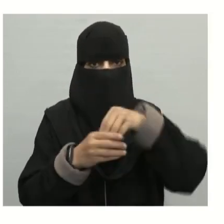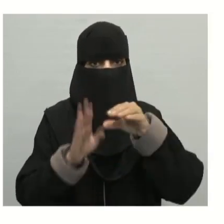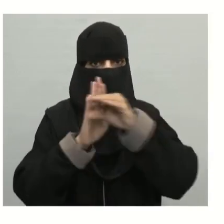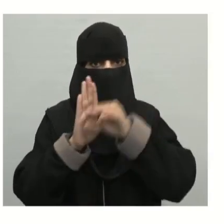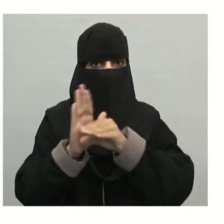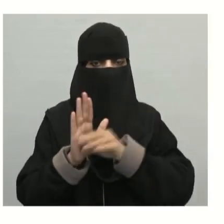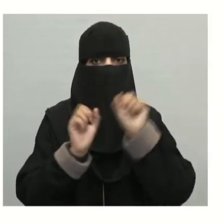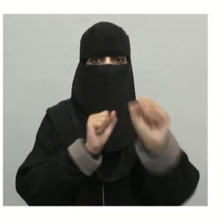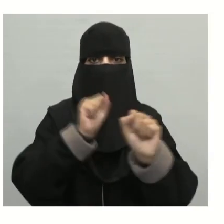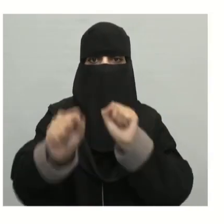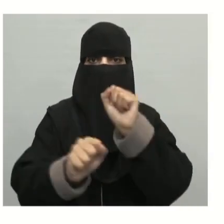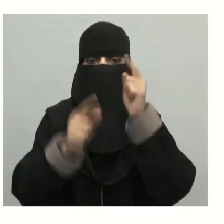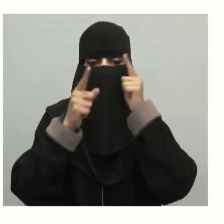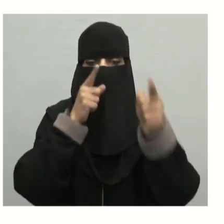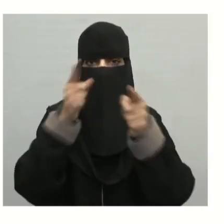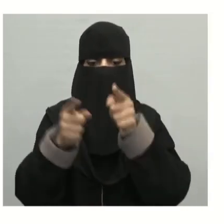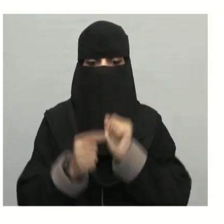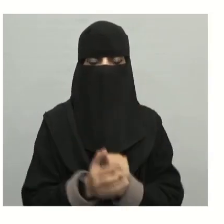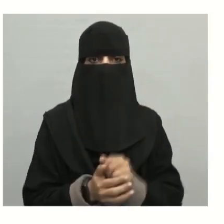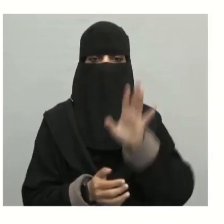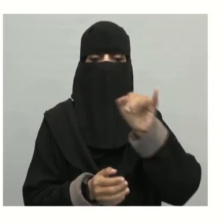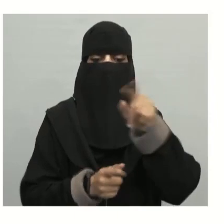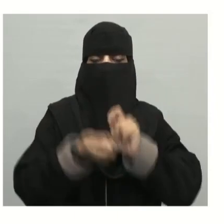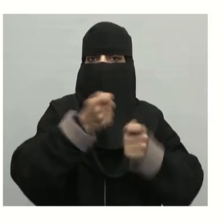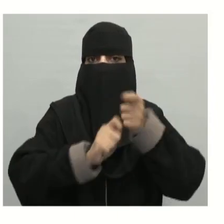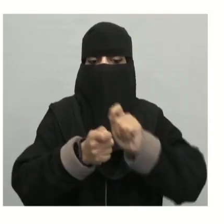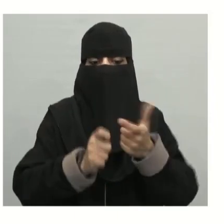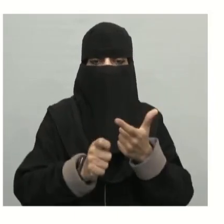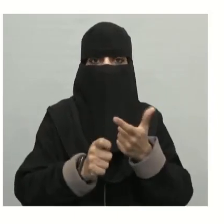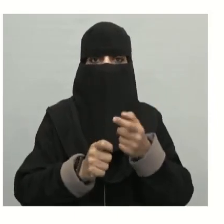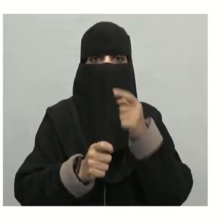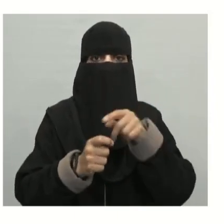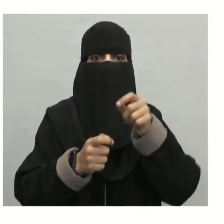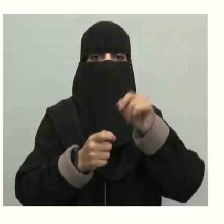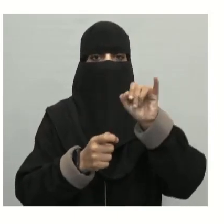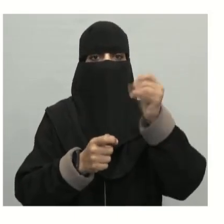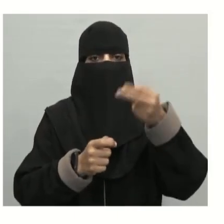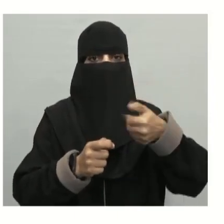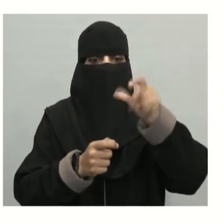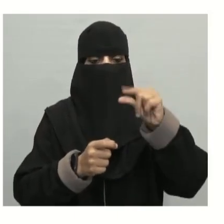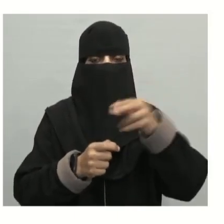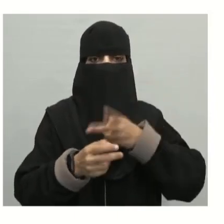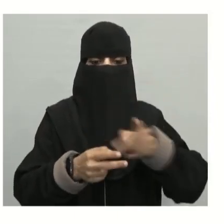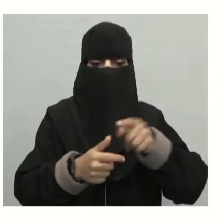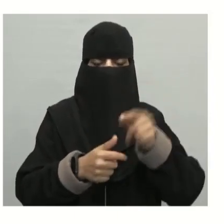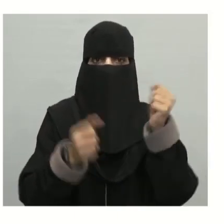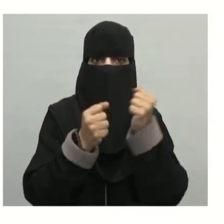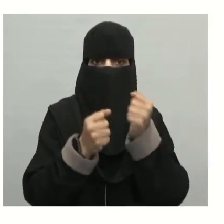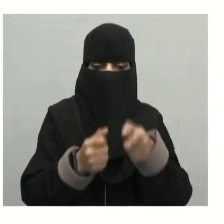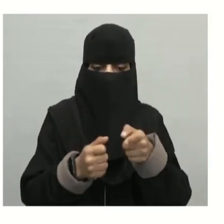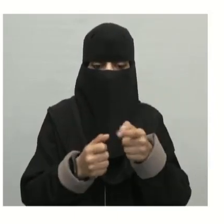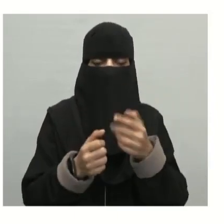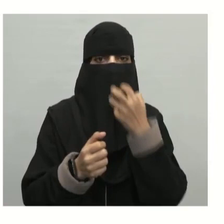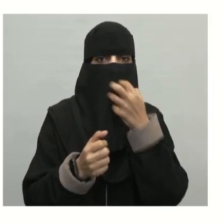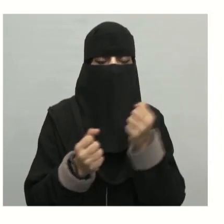خصائص مميزه كيف تتشكل المعادن بعده طرق التبريد البطيء او التبريد السريع